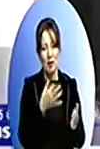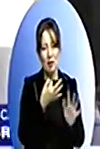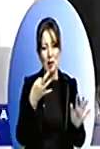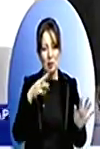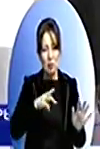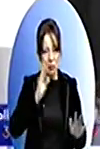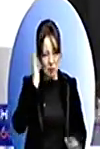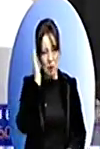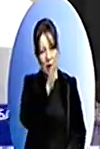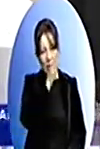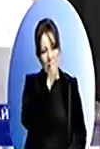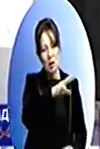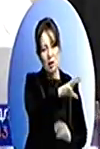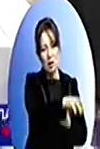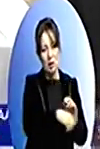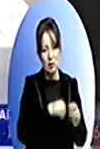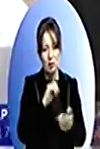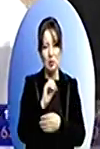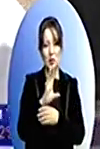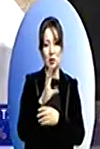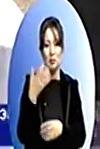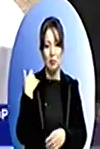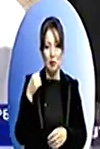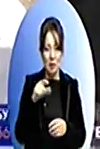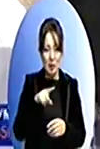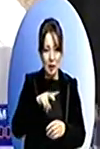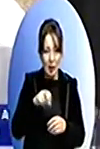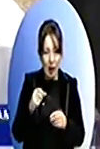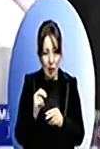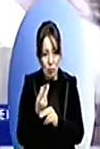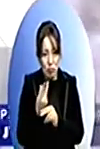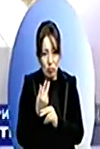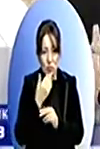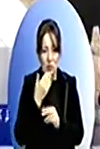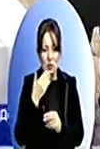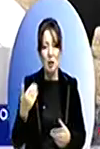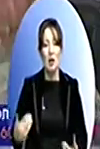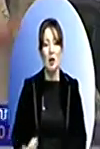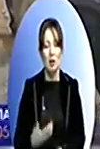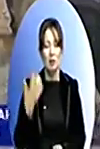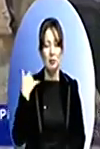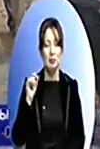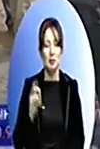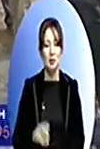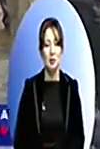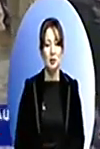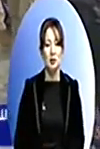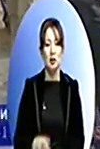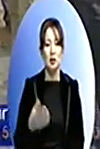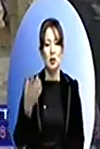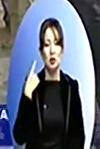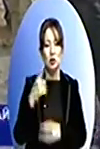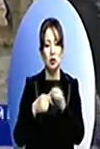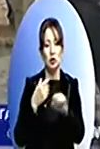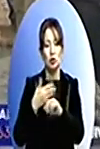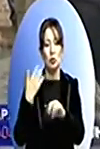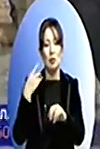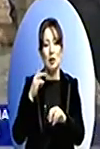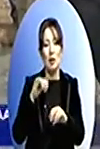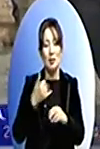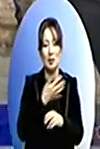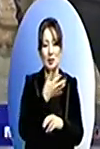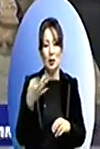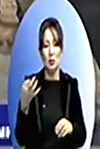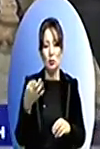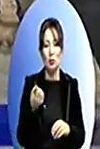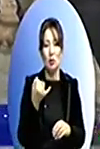метрас авдаг. Тэгэл нэг лааны гэрэлшиг юм амьдэрдэг байлаа. Нойт намар гэрэлд 500 айлын үрэл